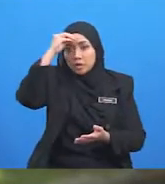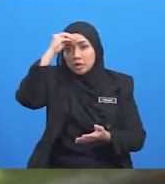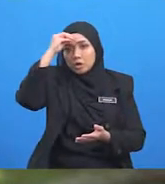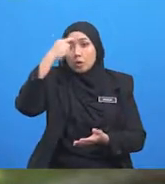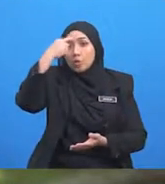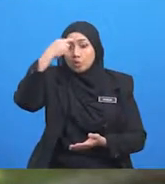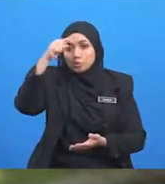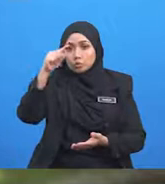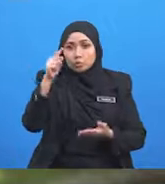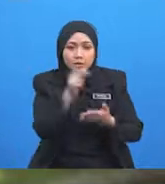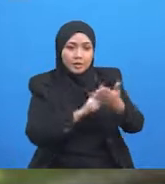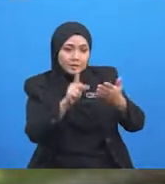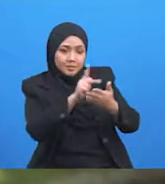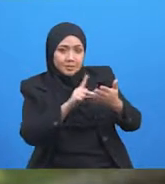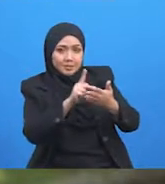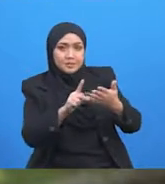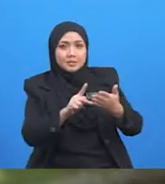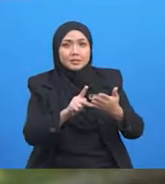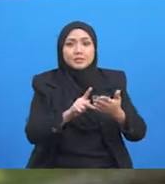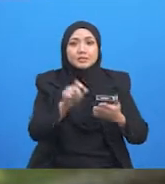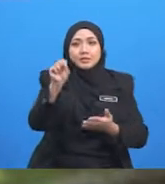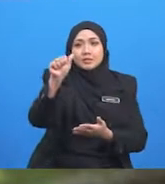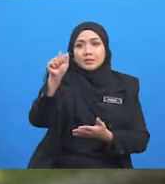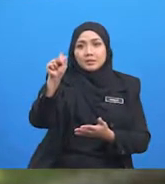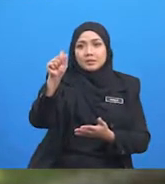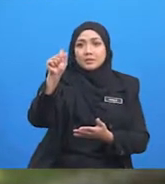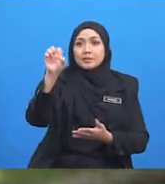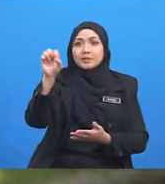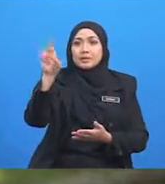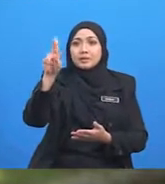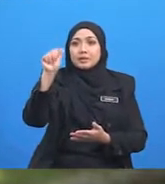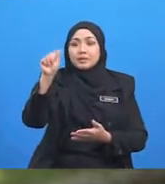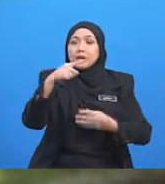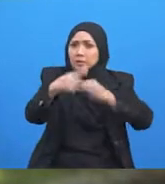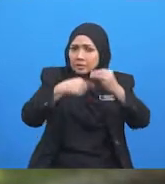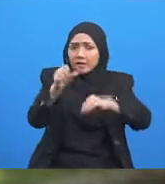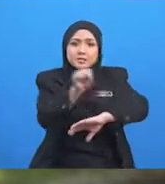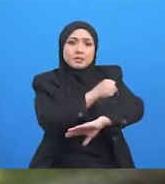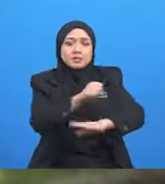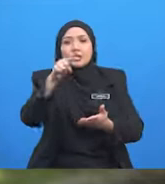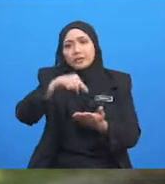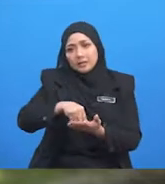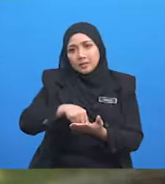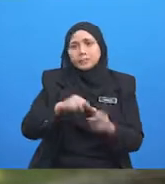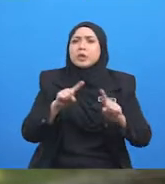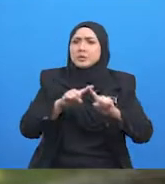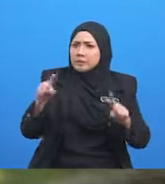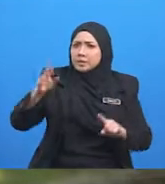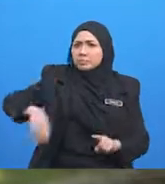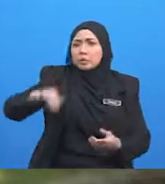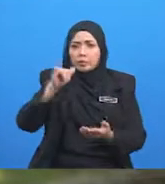lagi kajian komponen sastra tentang sajak ini. Tapi sebelum